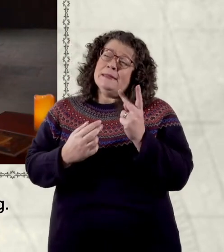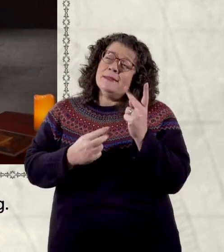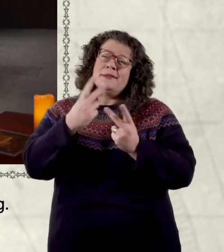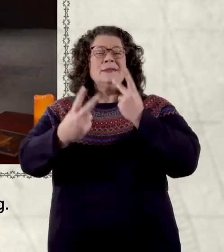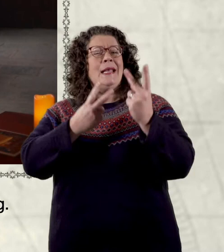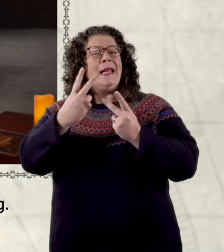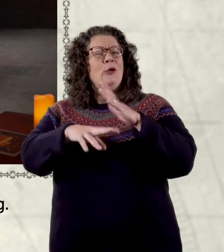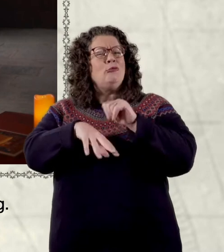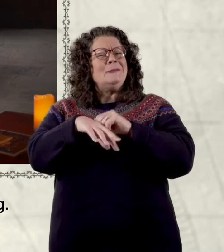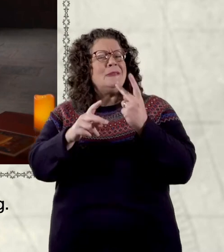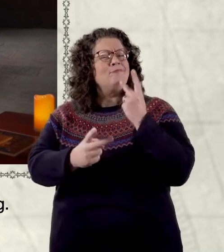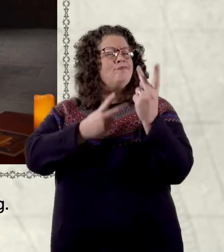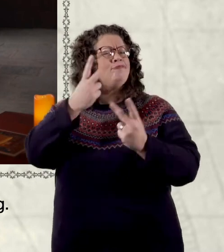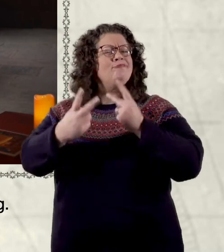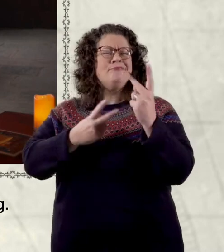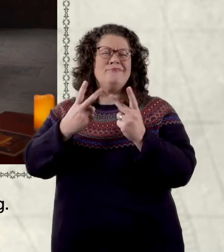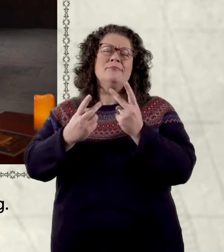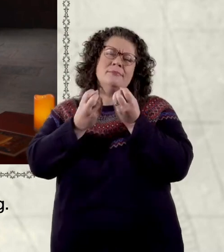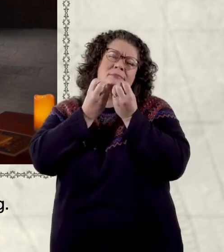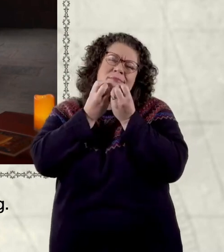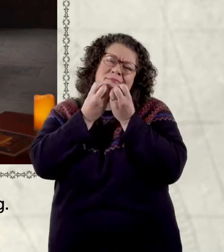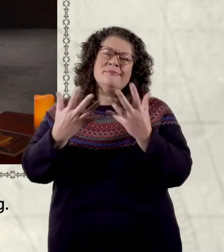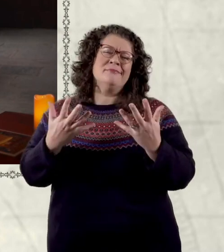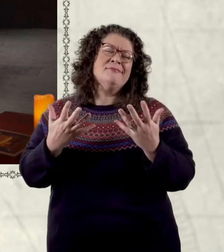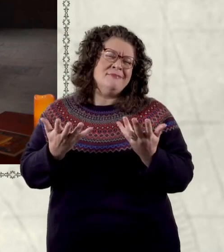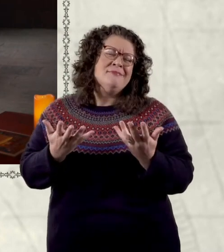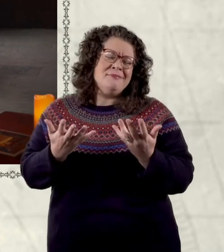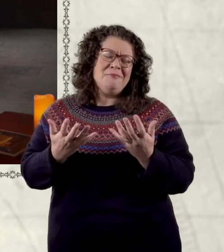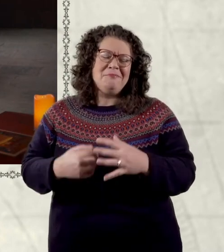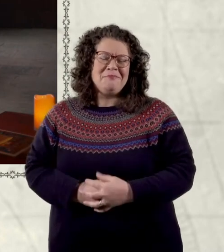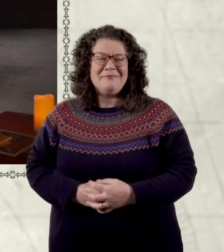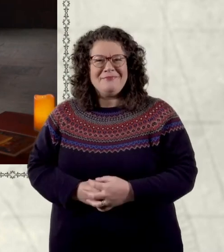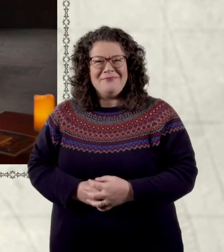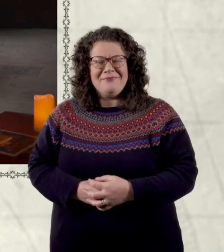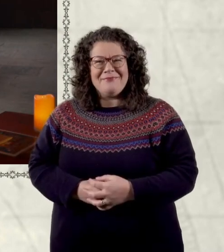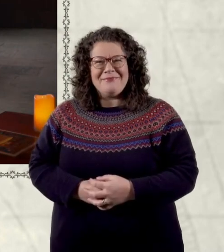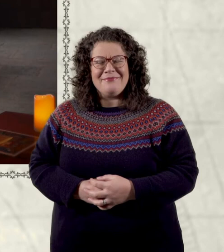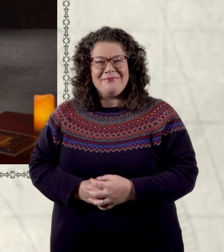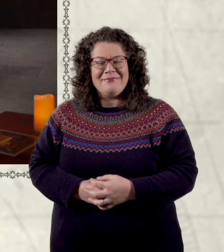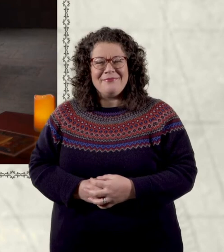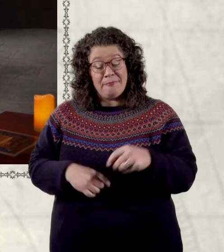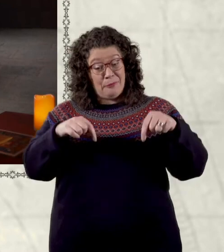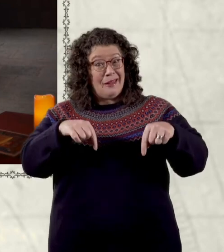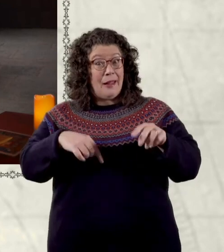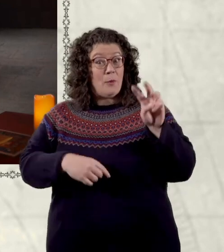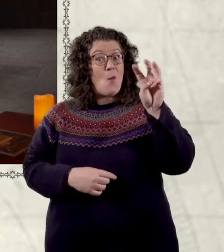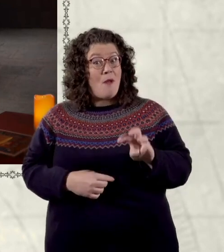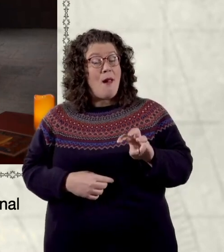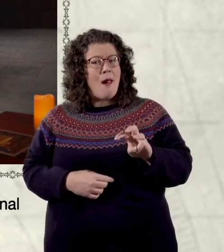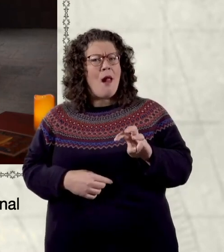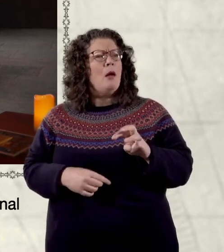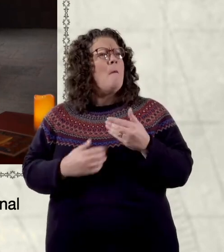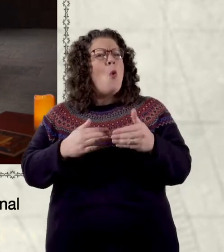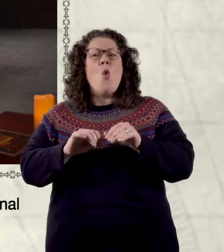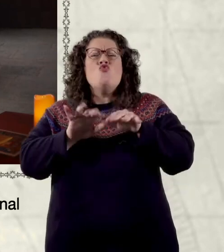Wy'n dwlu canu carolau dros y Nadolig. Nawr, yma yng Nghymru, yn yr ardaloedd mwy gwledig,